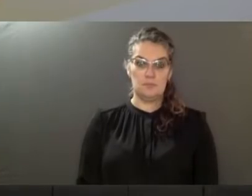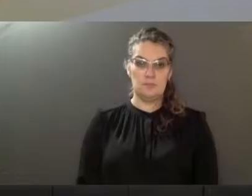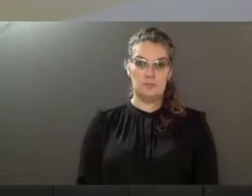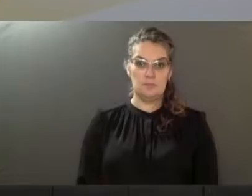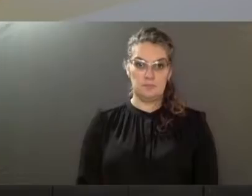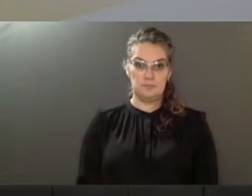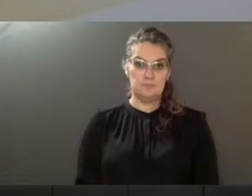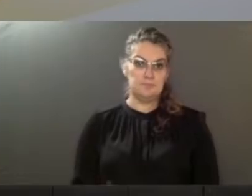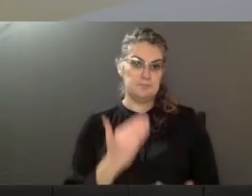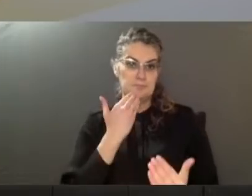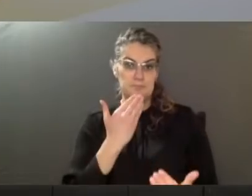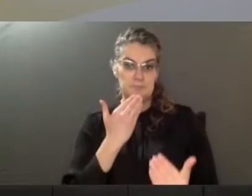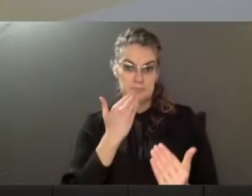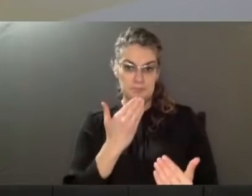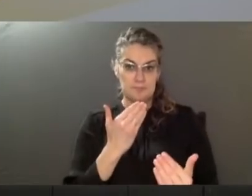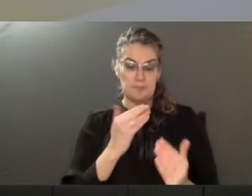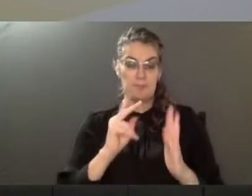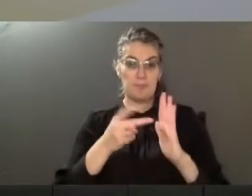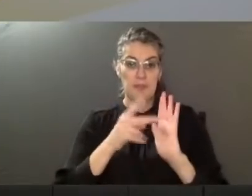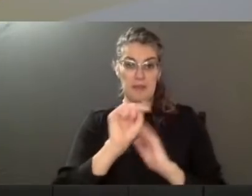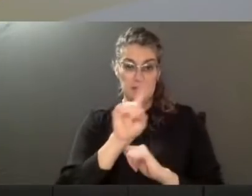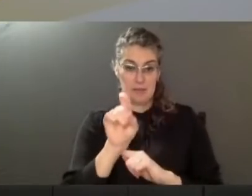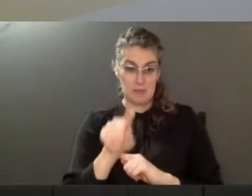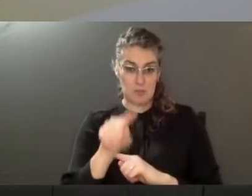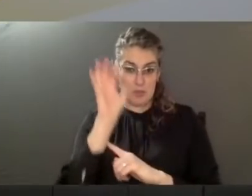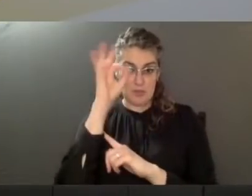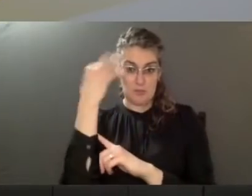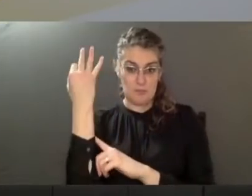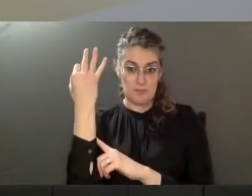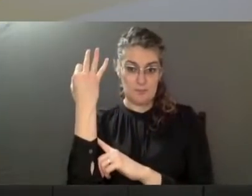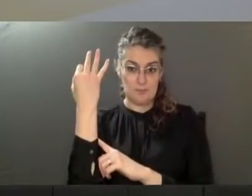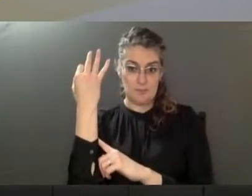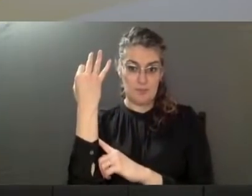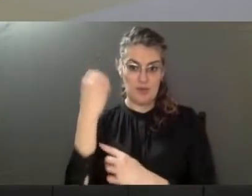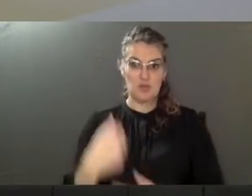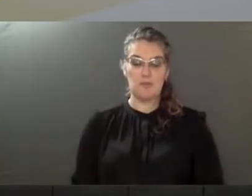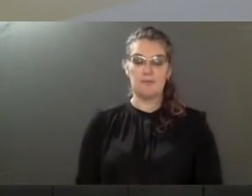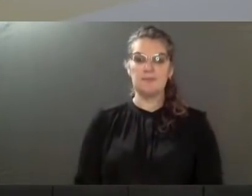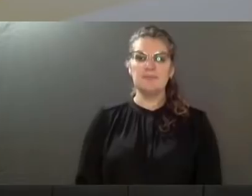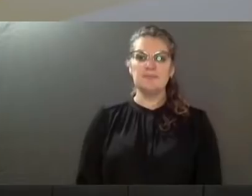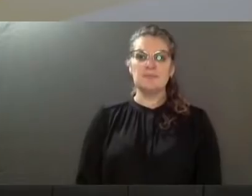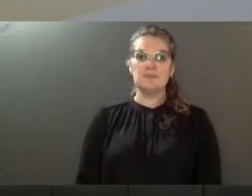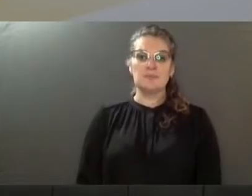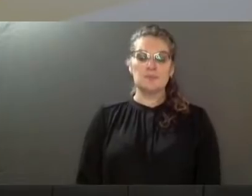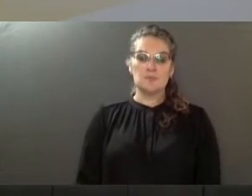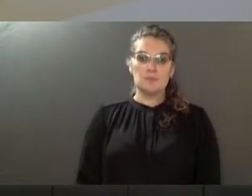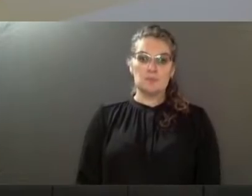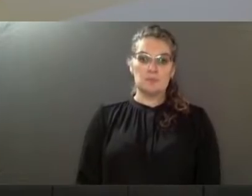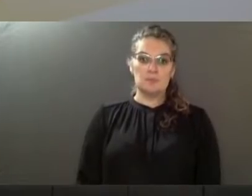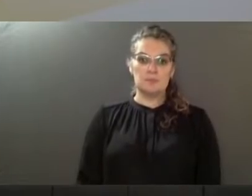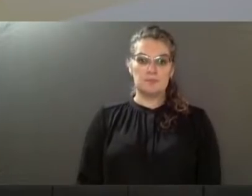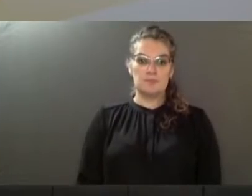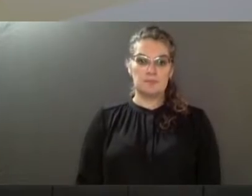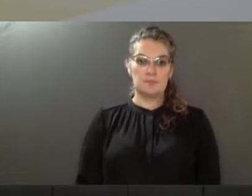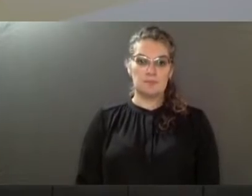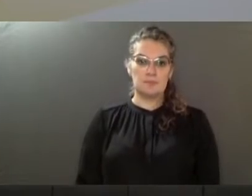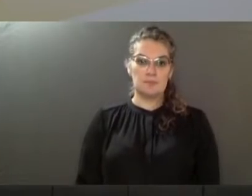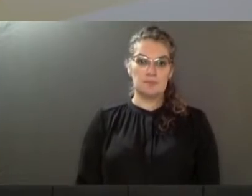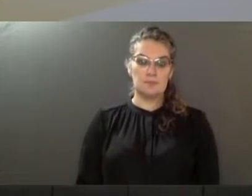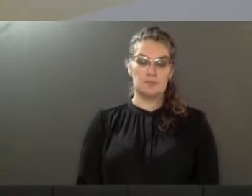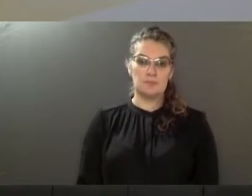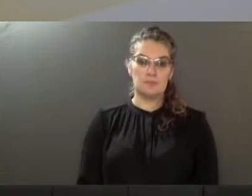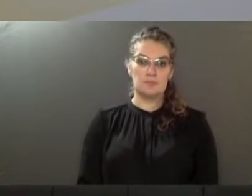Merci. Et j'avais aussi une autre question sur les vaccins. Je vous ai déjà posé la question, je pense, en décembre. Là, il